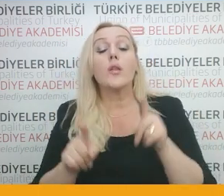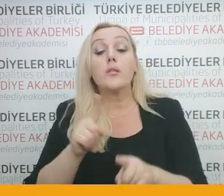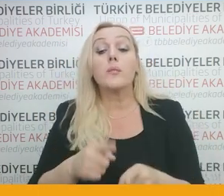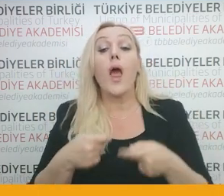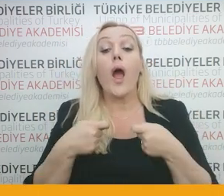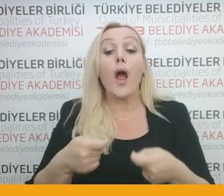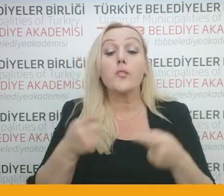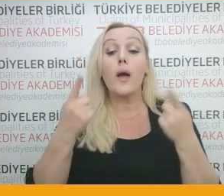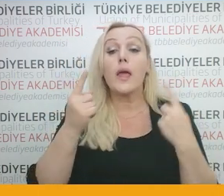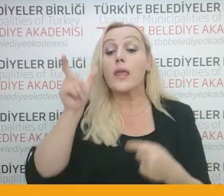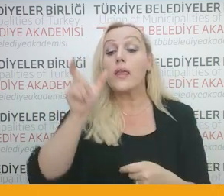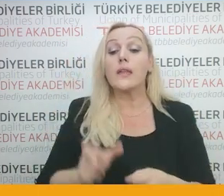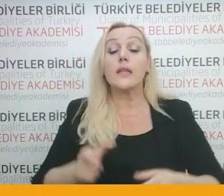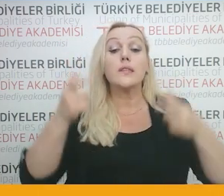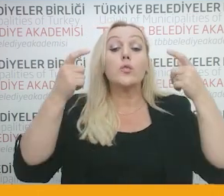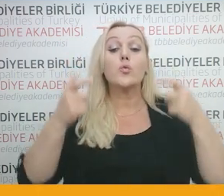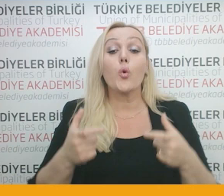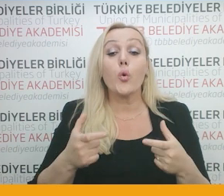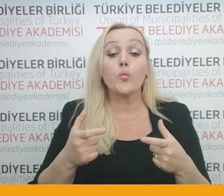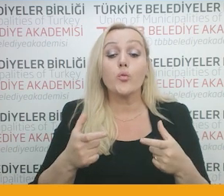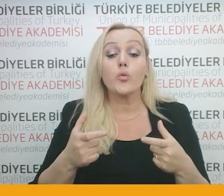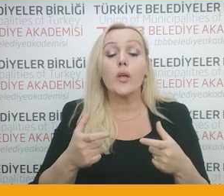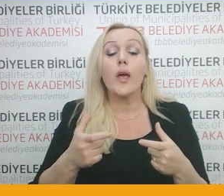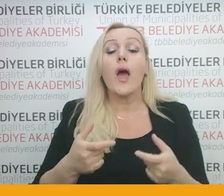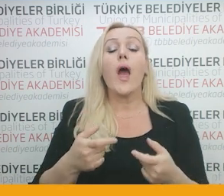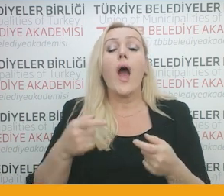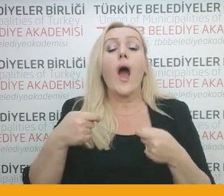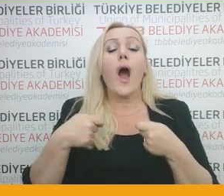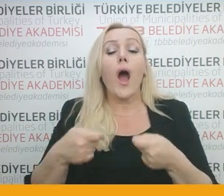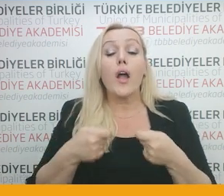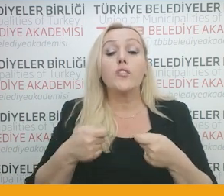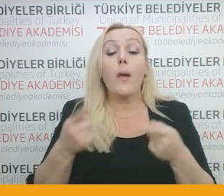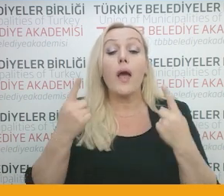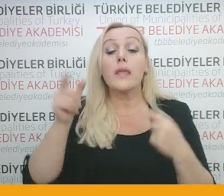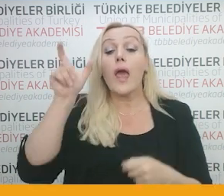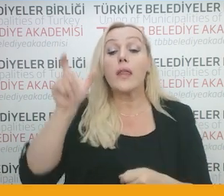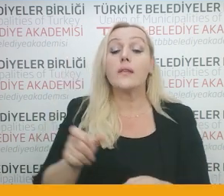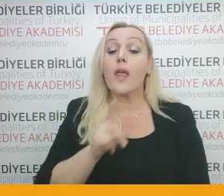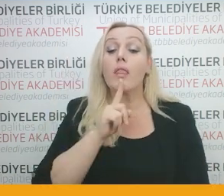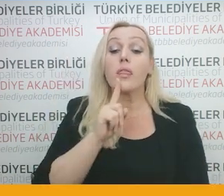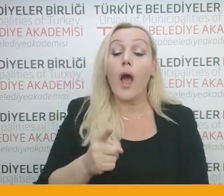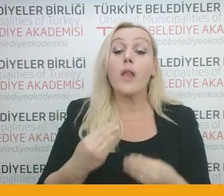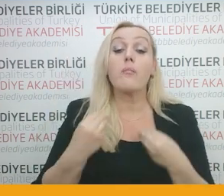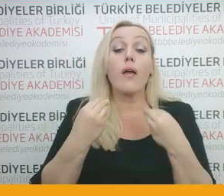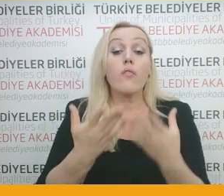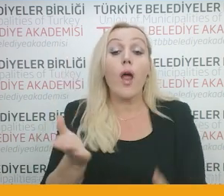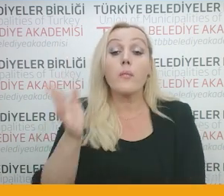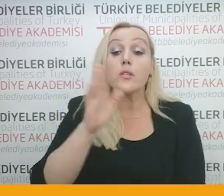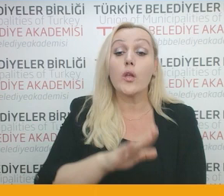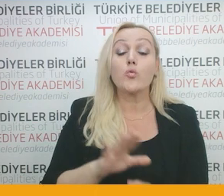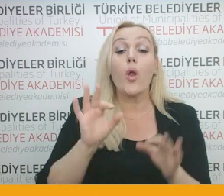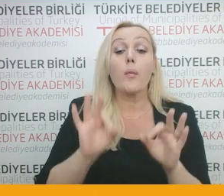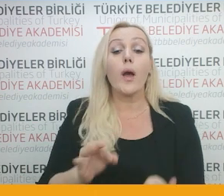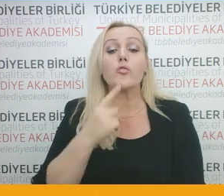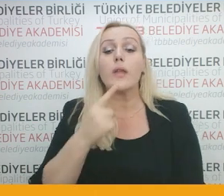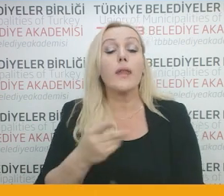yetkilisi sorumludur. Harcama yetkilisinin harcama talimatı vermesiyle bu sürece başlanır dedik. Harcama talimatında